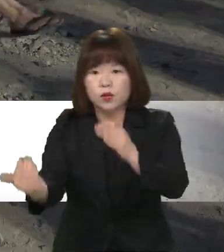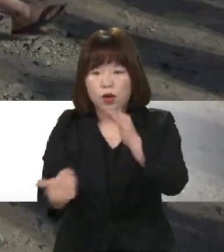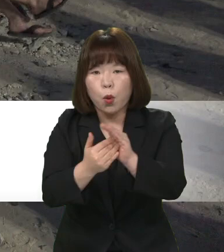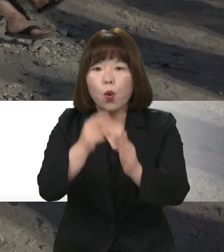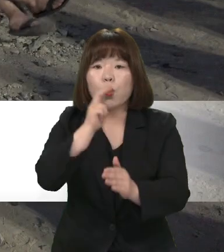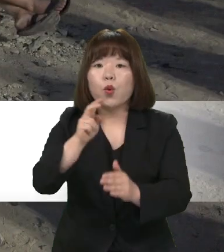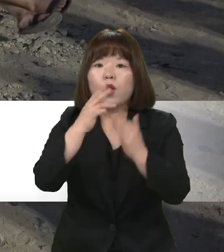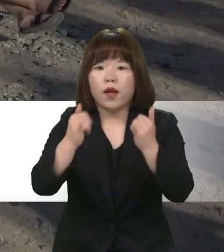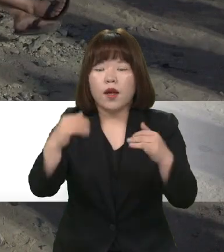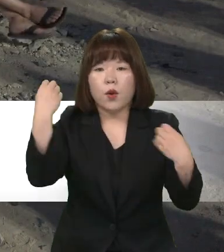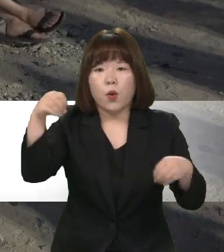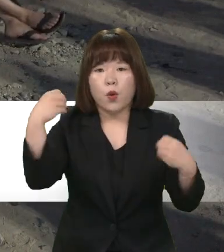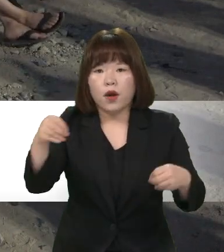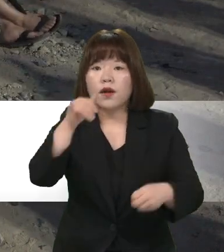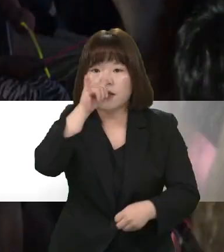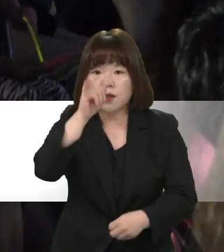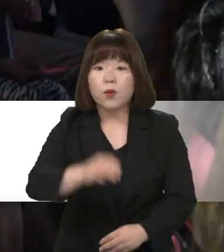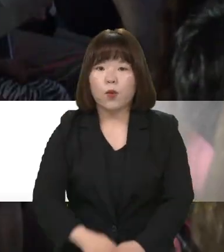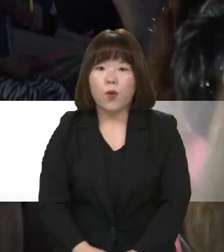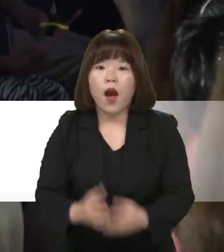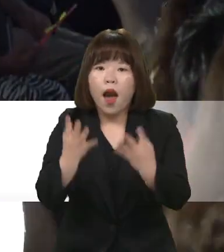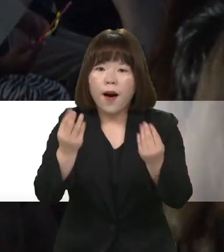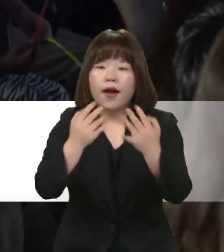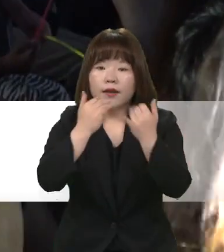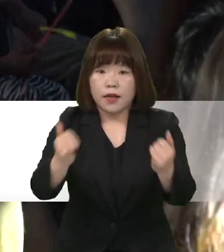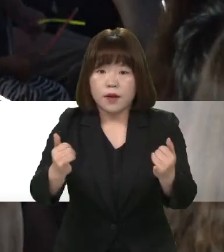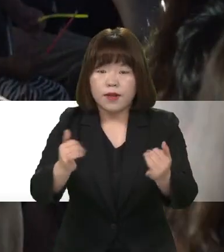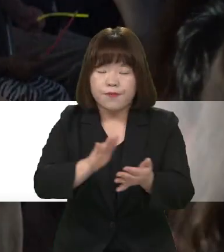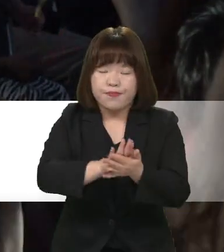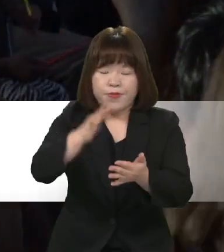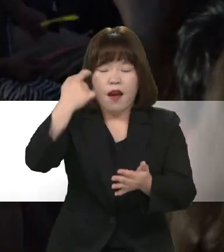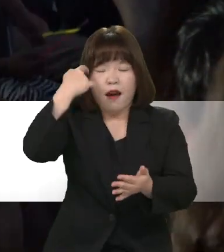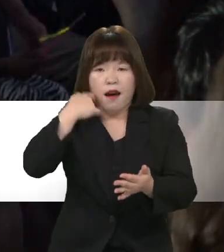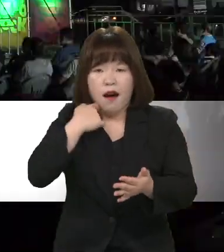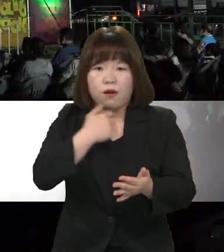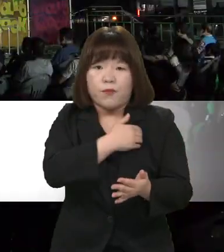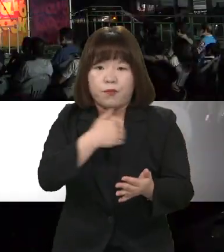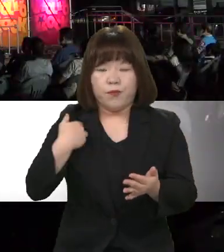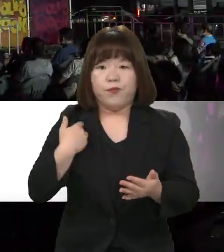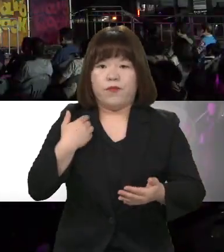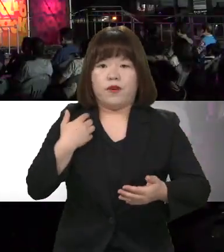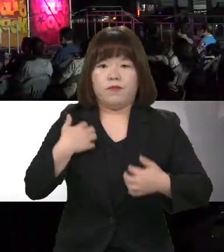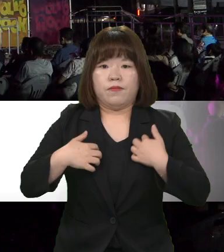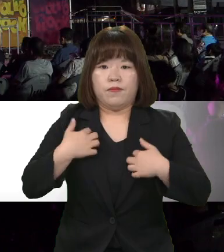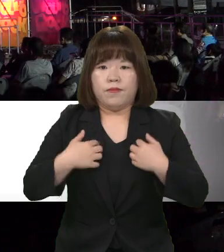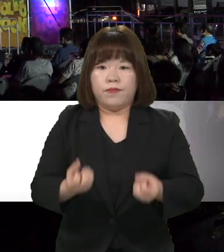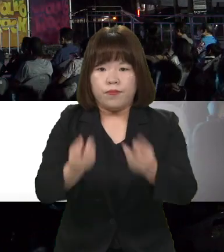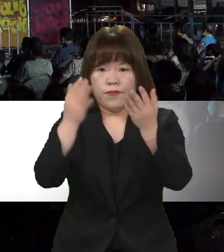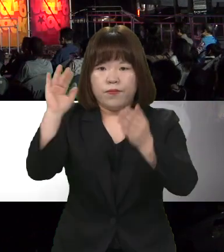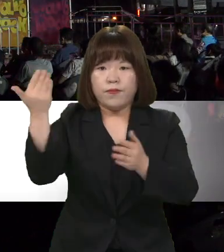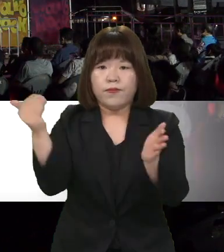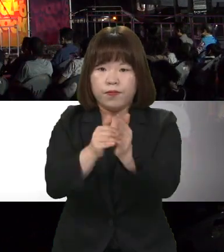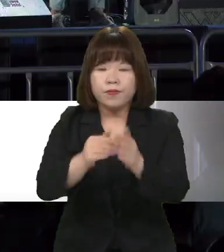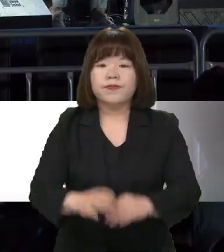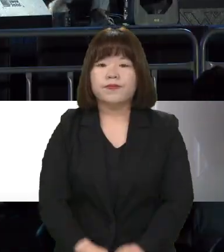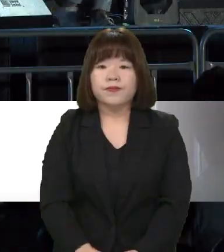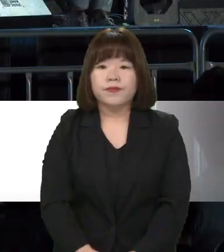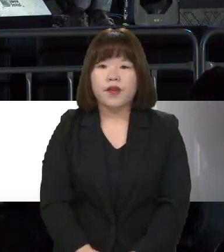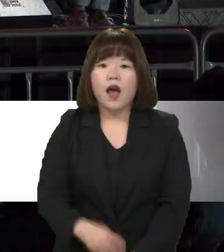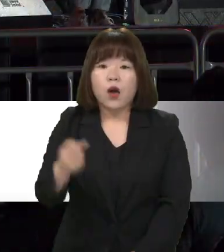뮤지션들의 공연이 진행됐으며 많은 피서객들이 열정과 낭만이 가득한 막 공연을 즐겼습니다